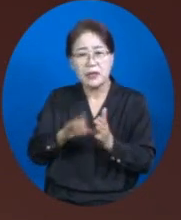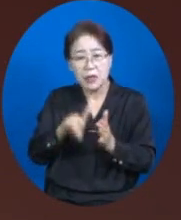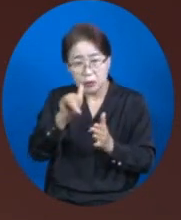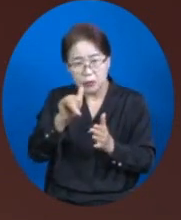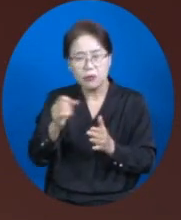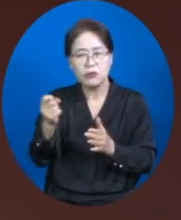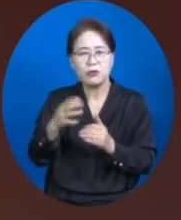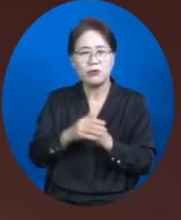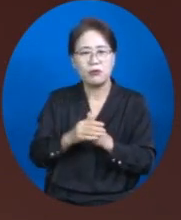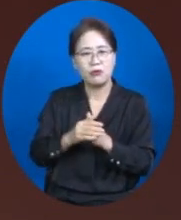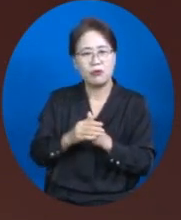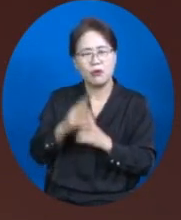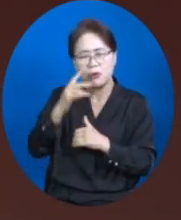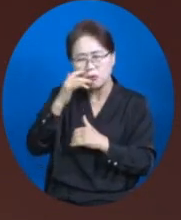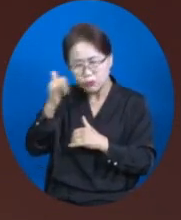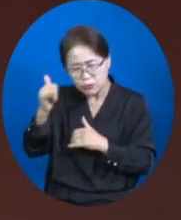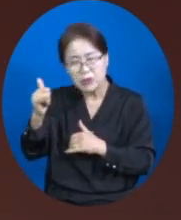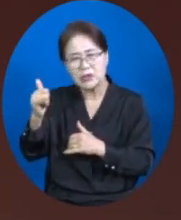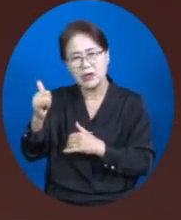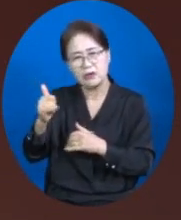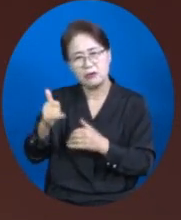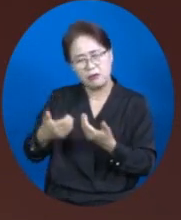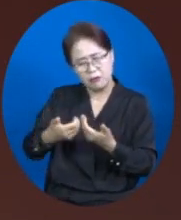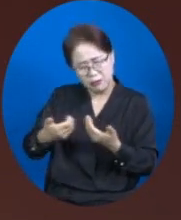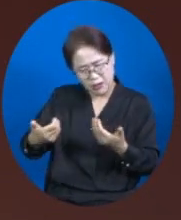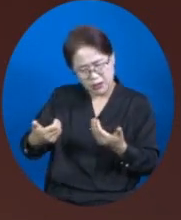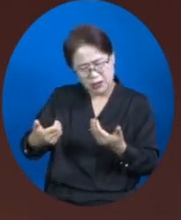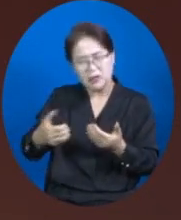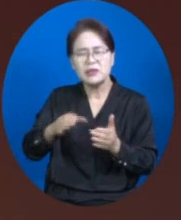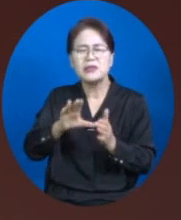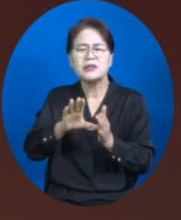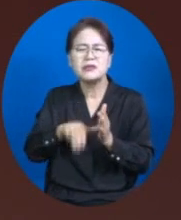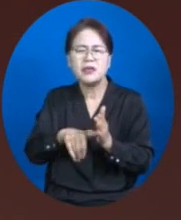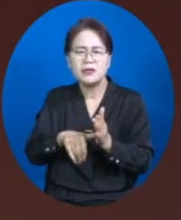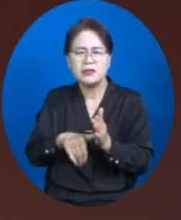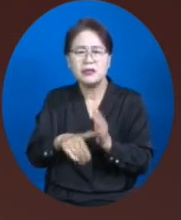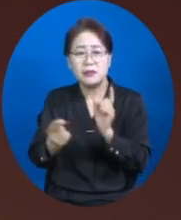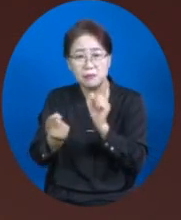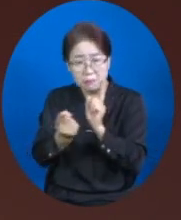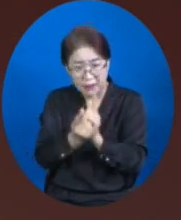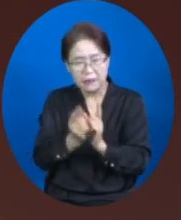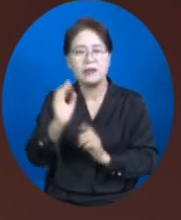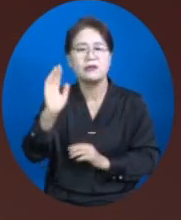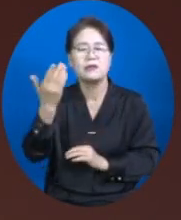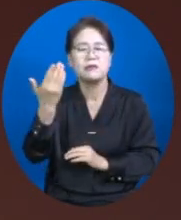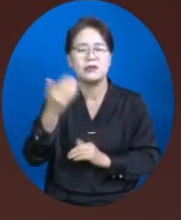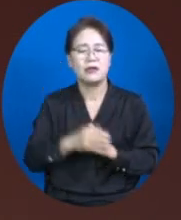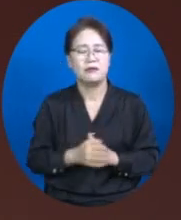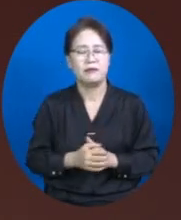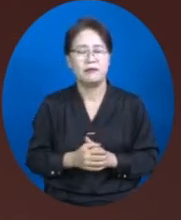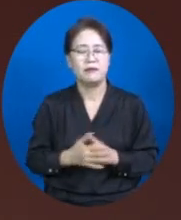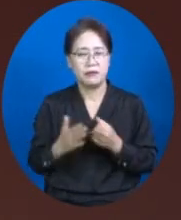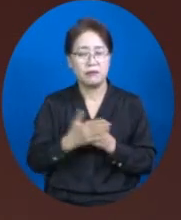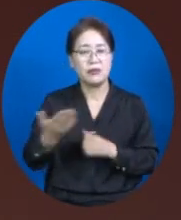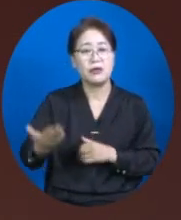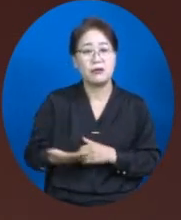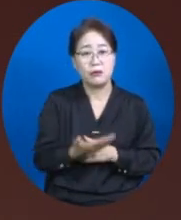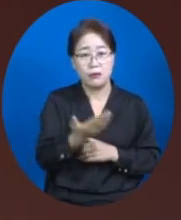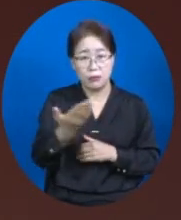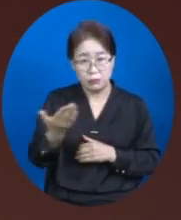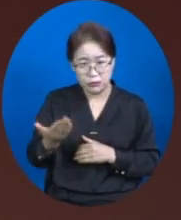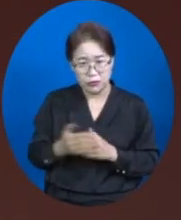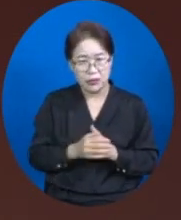내 사랑하는 부모님들과도 헤어져야만 하는 순간이 온다는 거잖아요 그러므로 여러분 우리는